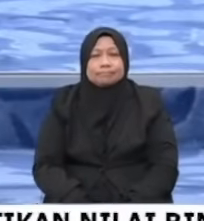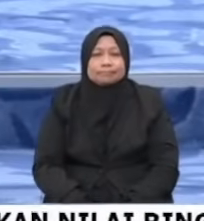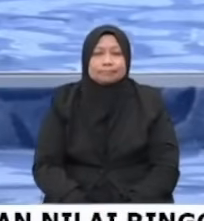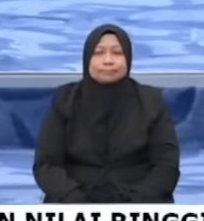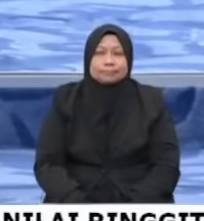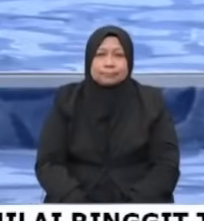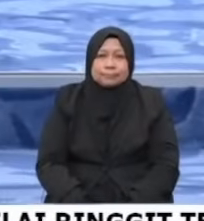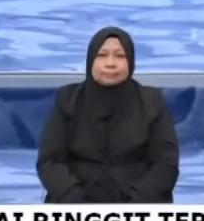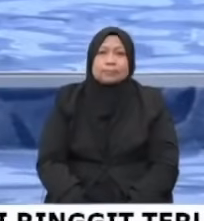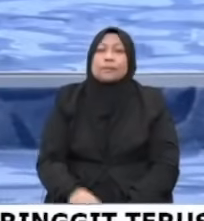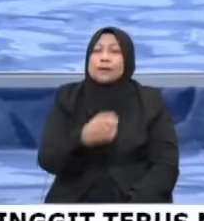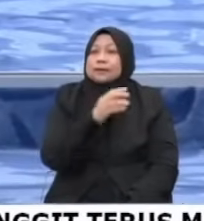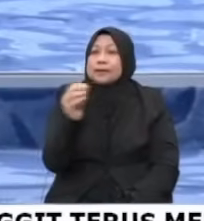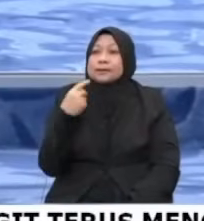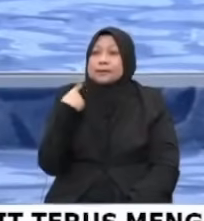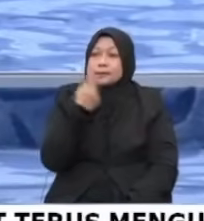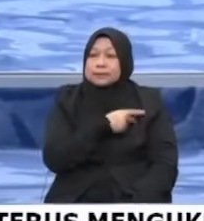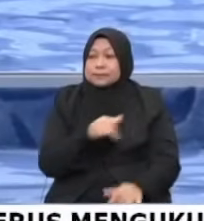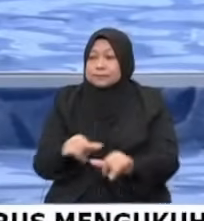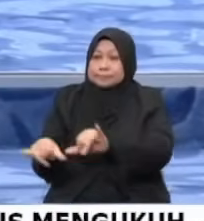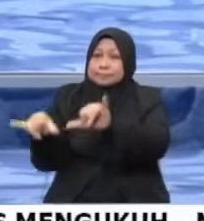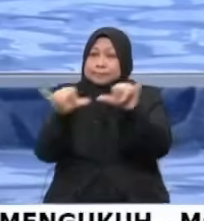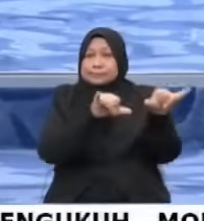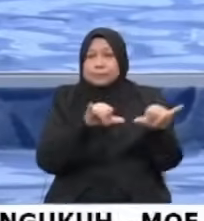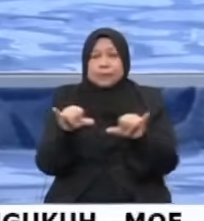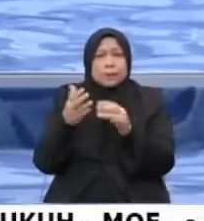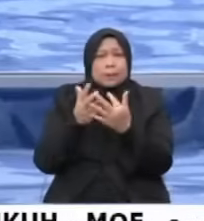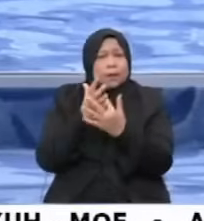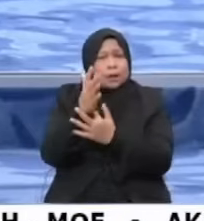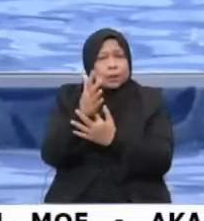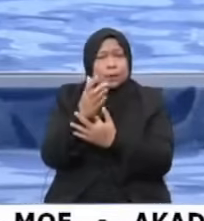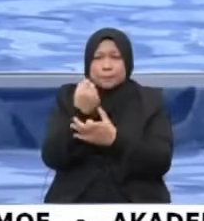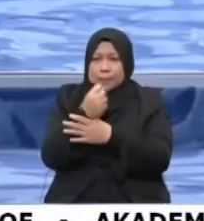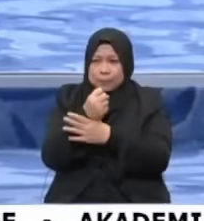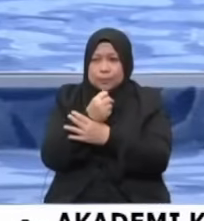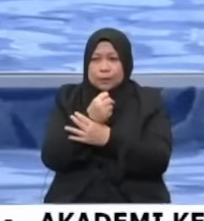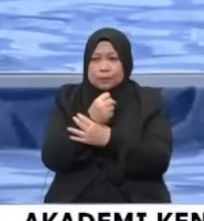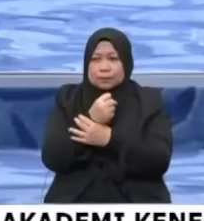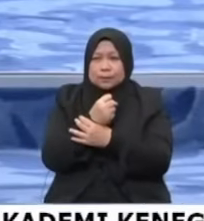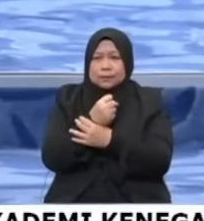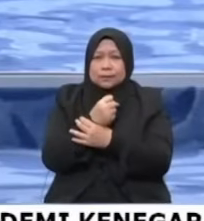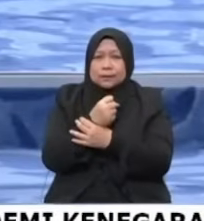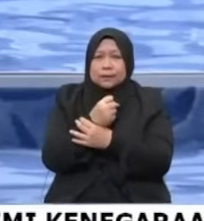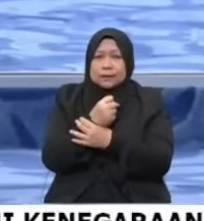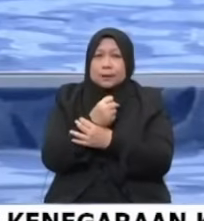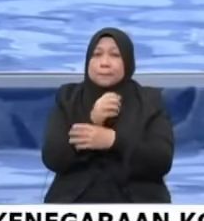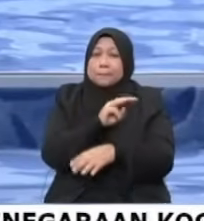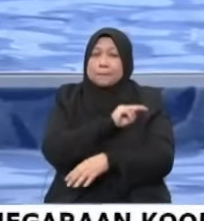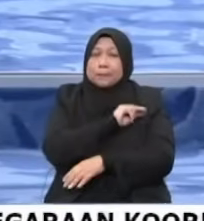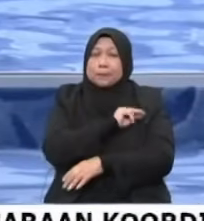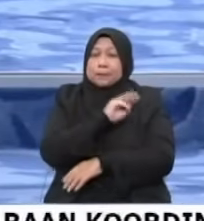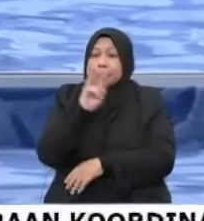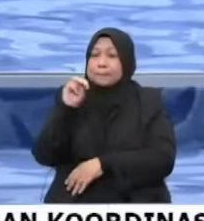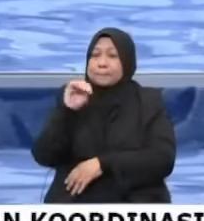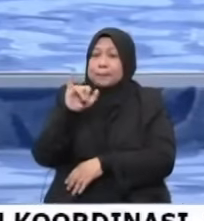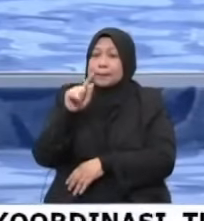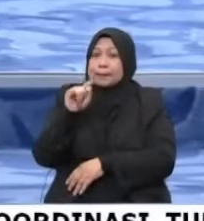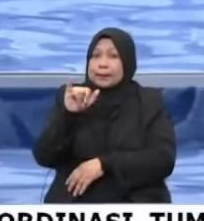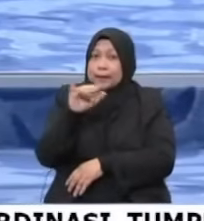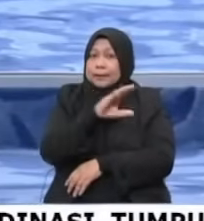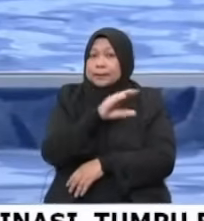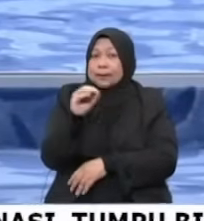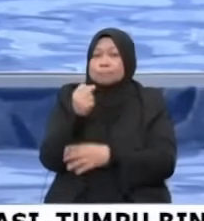bilion dan kita selaraskan ini melalui pelaburan tentunya dan menteri Miti dan juga